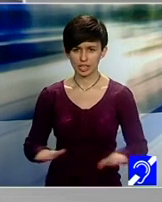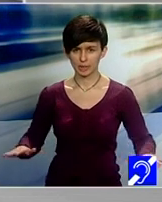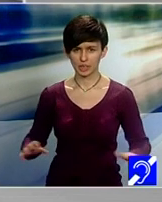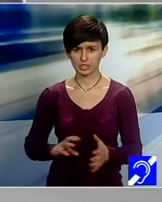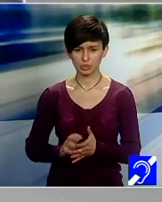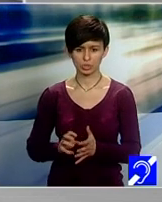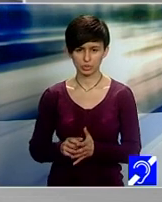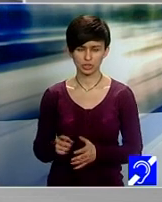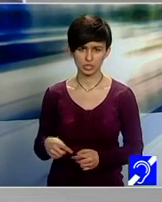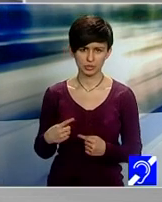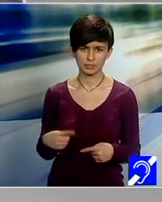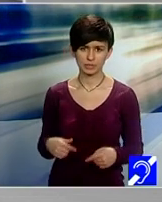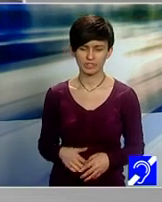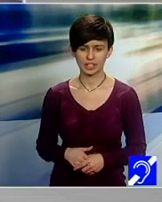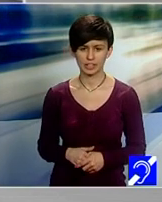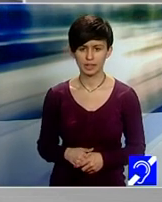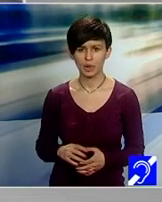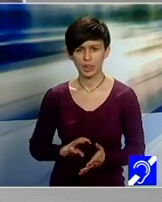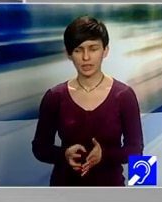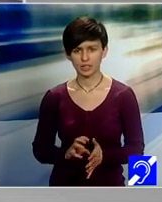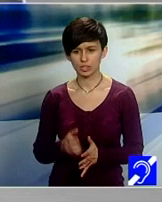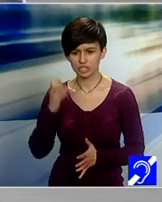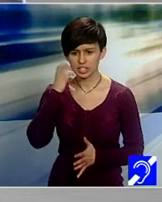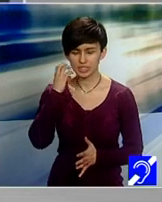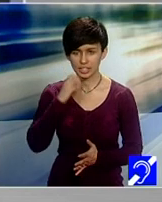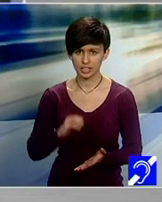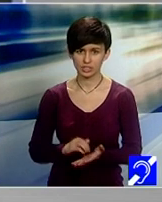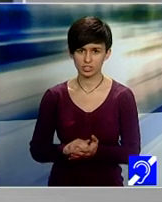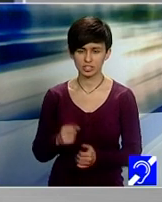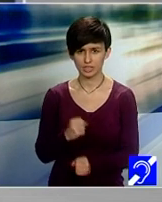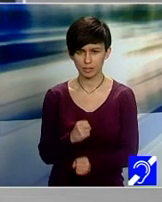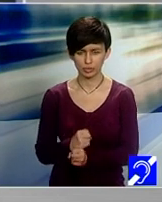al țăranului? Roșiile țărănești necesită muncă,